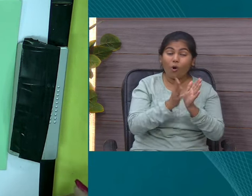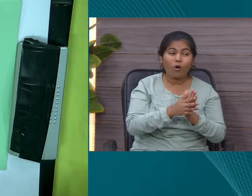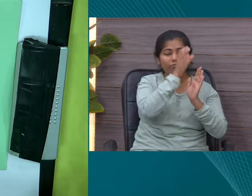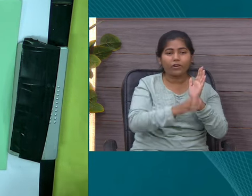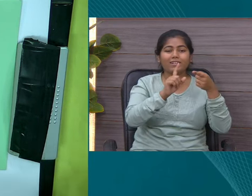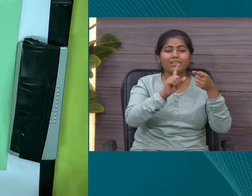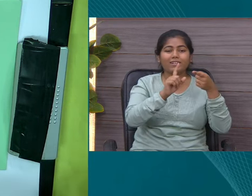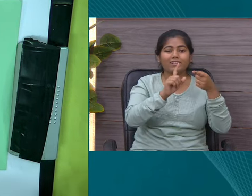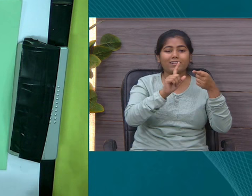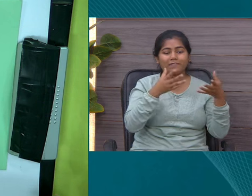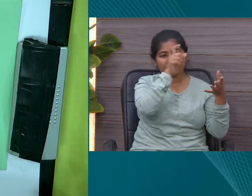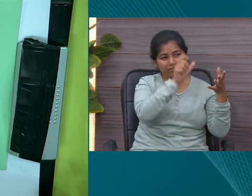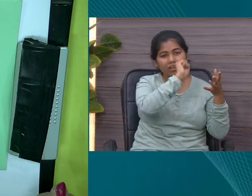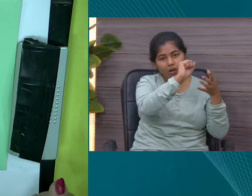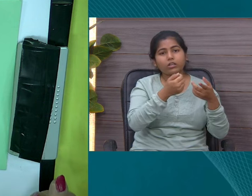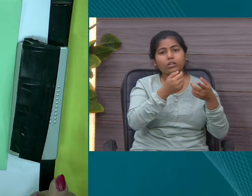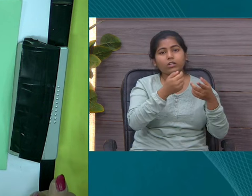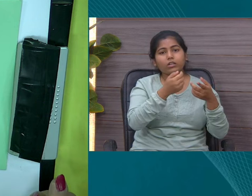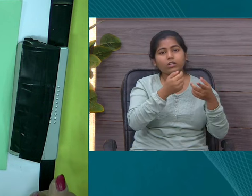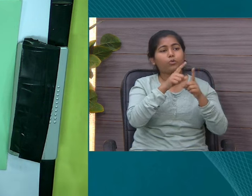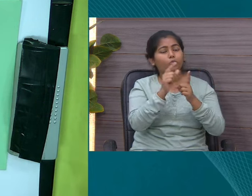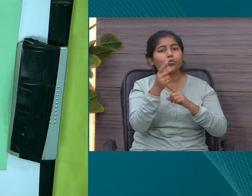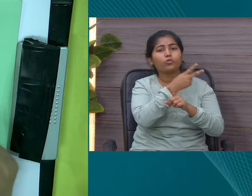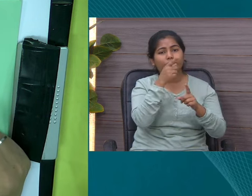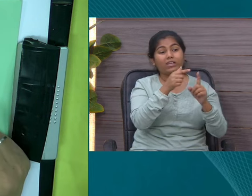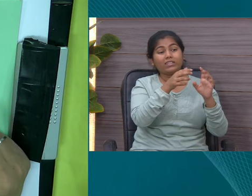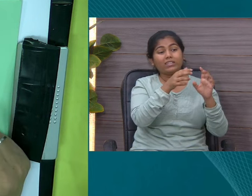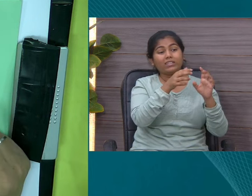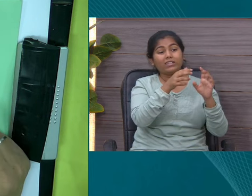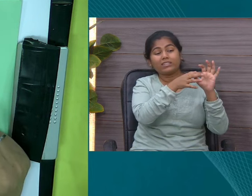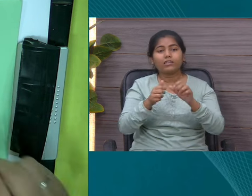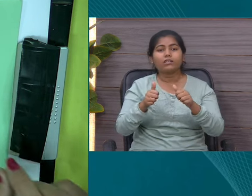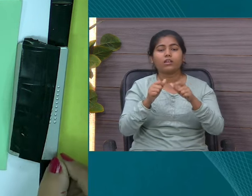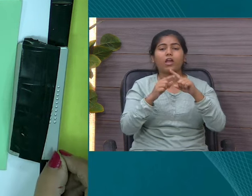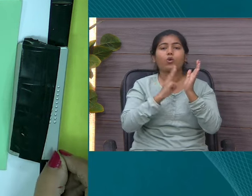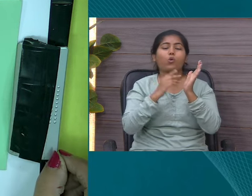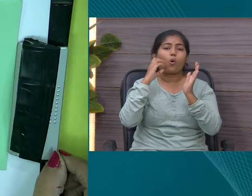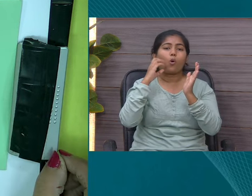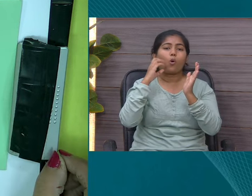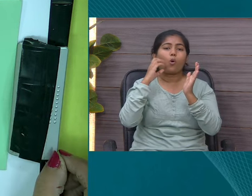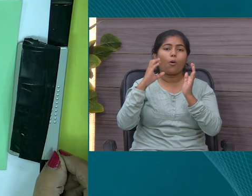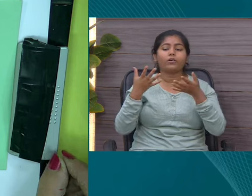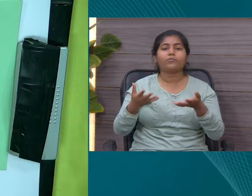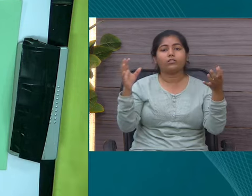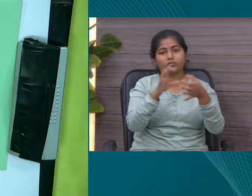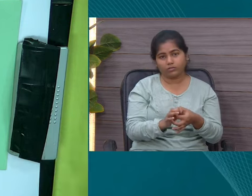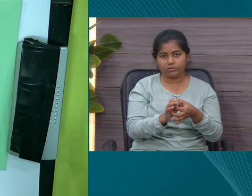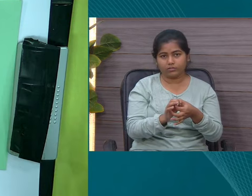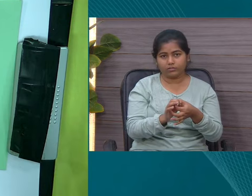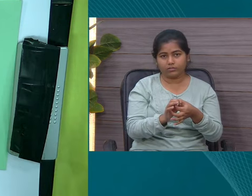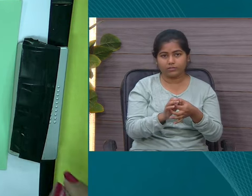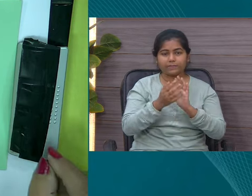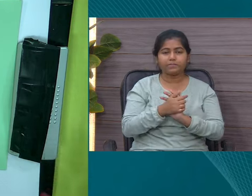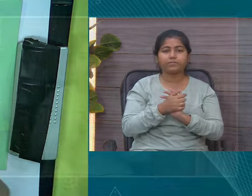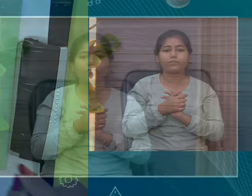एलिमेंट्स आर पीरियोडिक फंक्शन ऑफ देयर एटॉमिक मासेस यही स्टेटमेंट बच्चों बहुत बार आ जाता है एग्जाम में भी एग्जाम पॉइंट ऑफ व्यू से भी